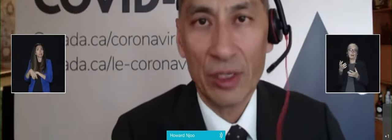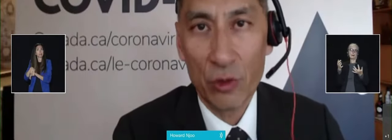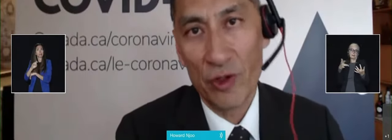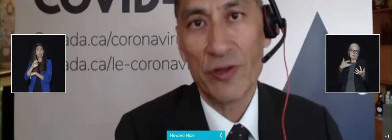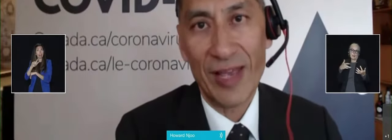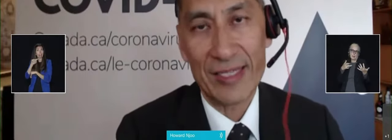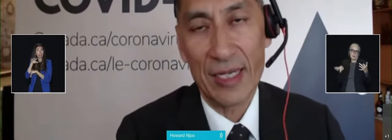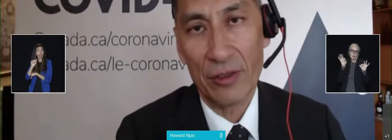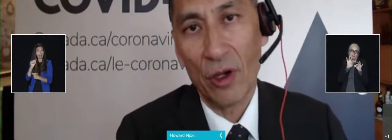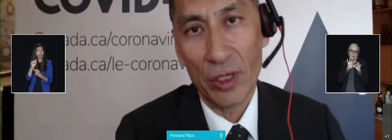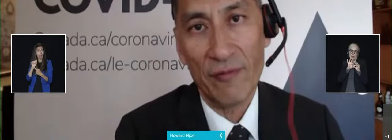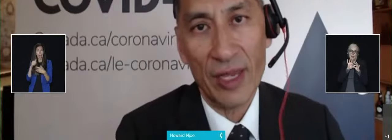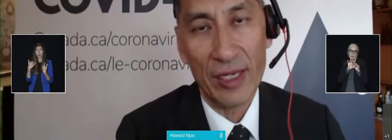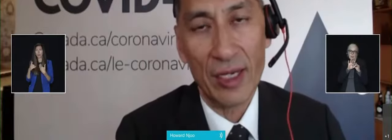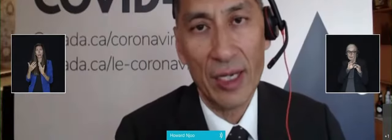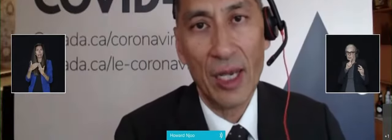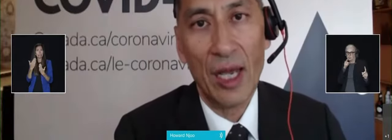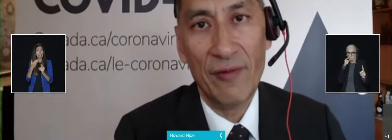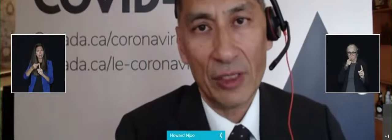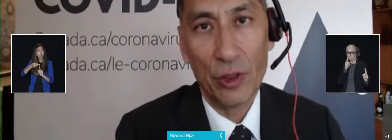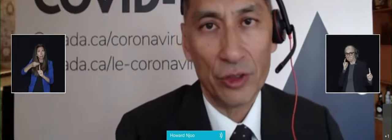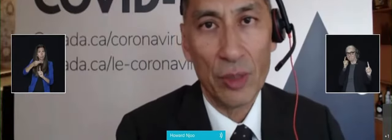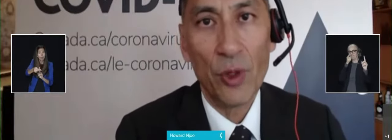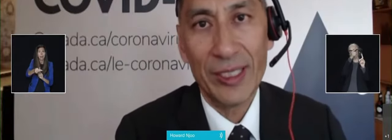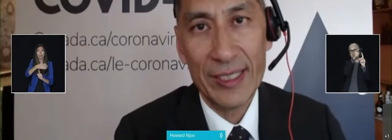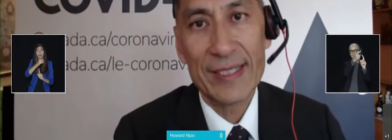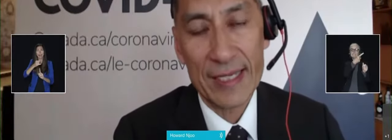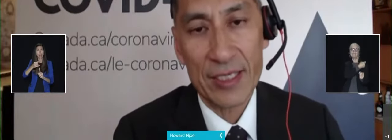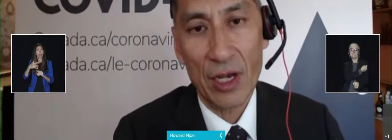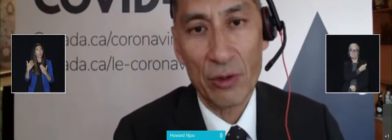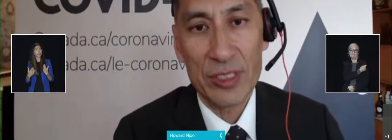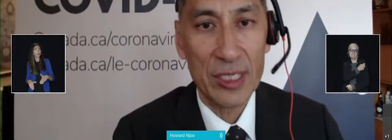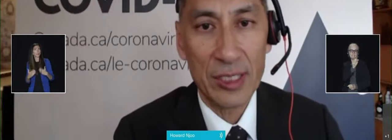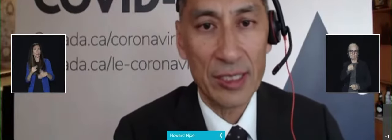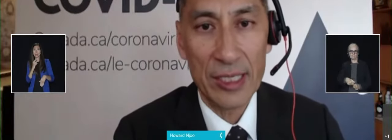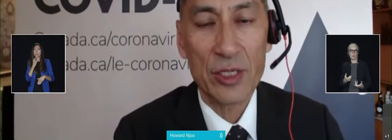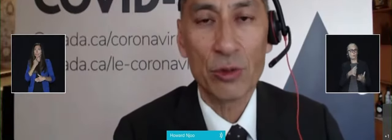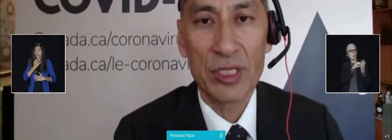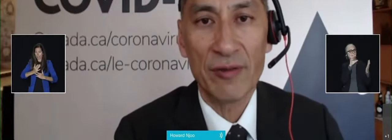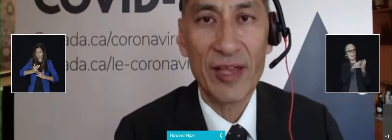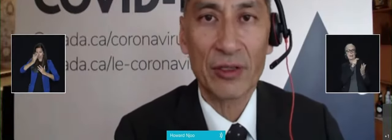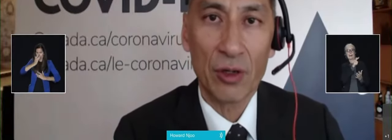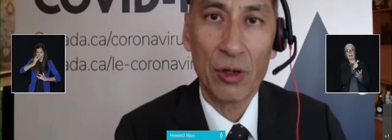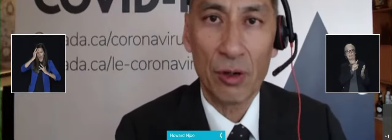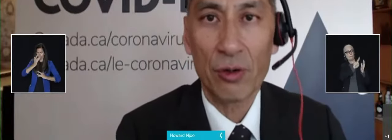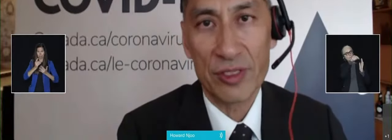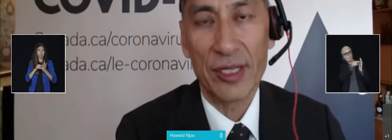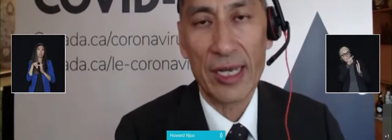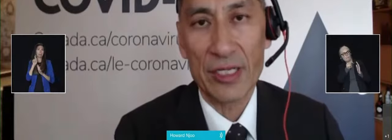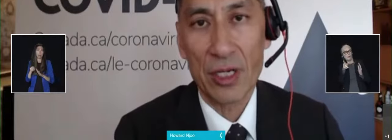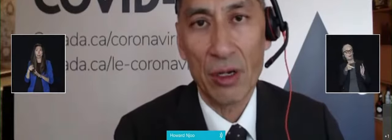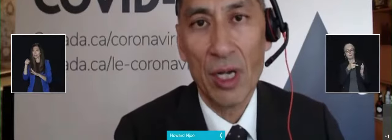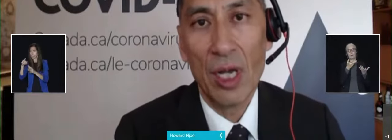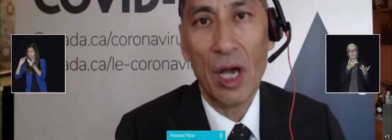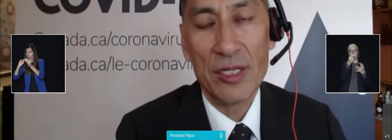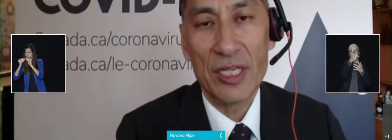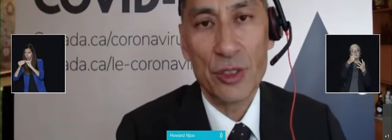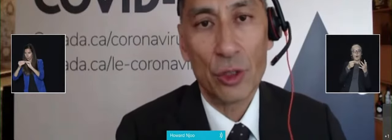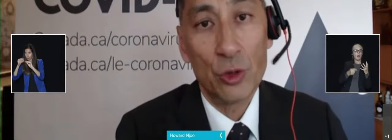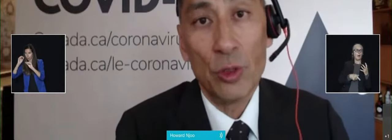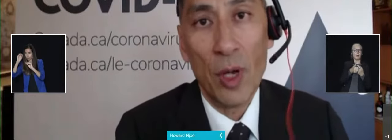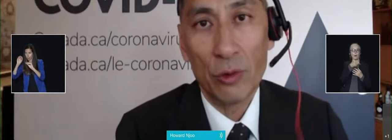'augmenter la couverture vaccinale. Donc, avec notre modélisation et aussi les autres facteurs en considération,